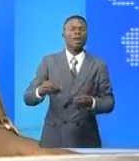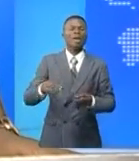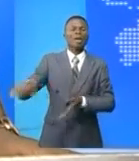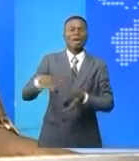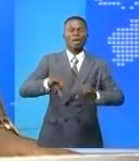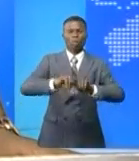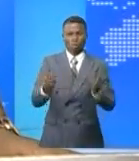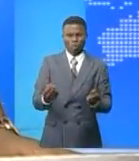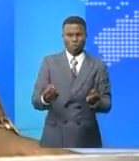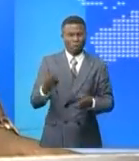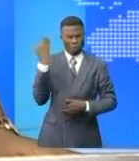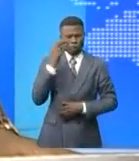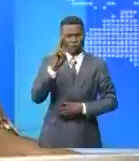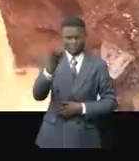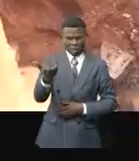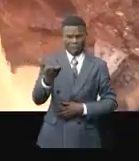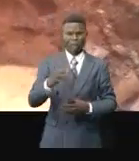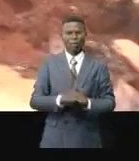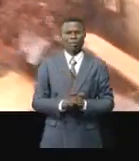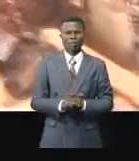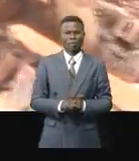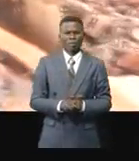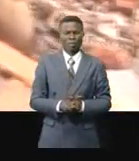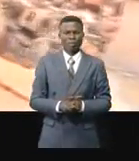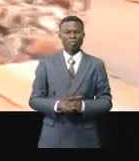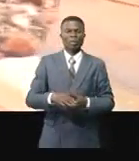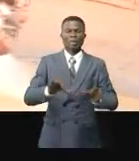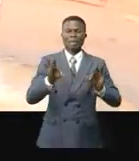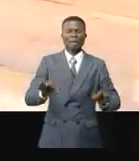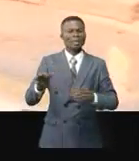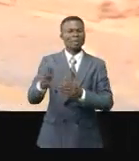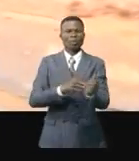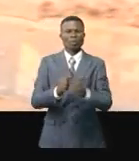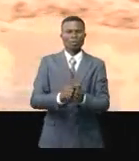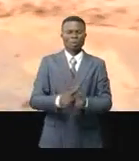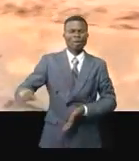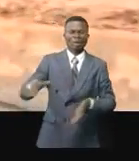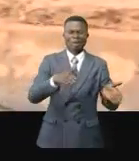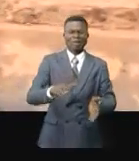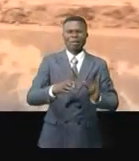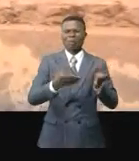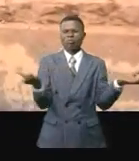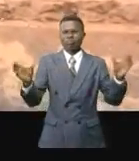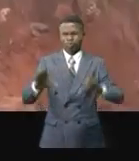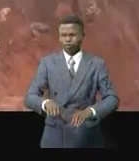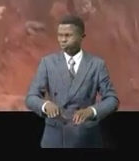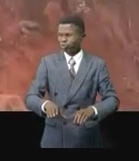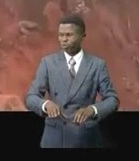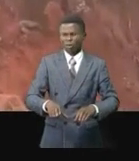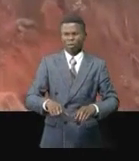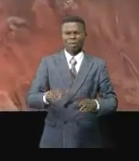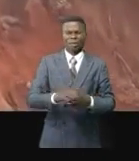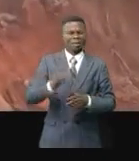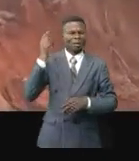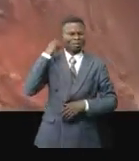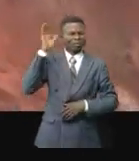Kiaboula Katoe. On retrouve Didier Mumba. Sur une dégradation de terrain qui s'est formée sur la route Kipushi au niveau de la société Somika,